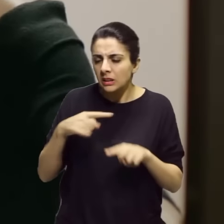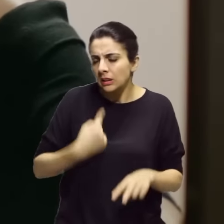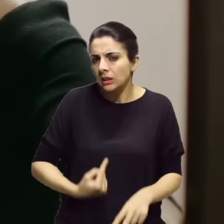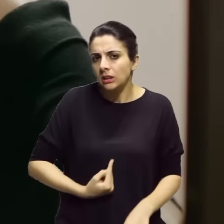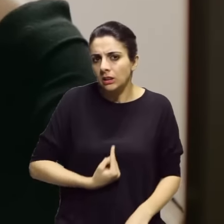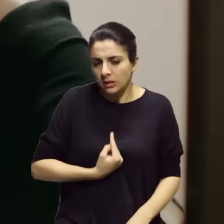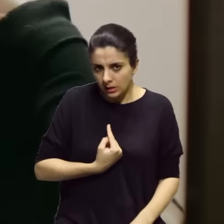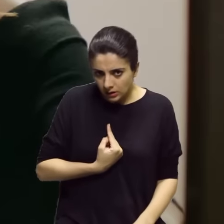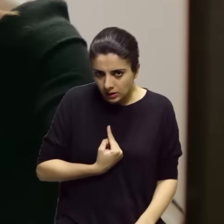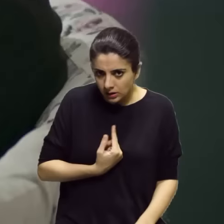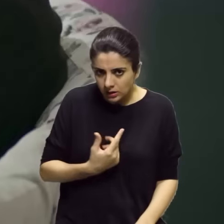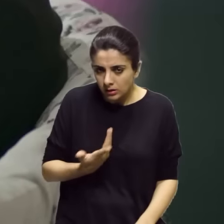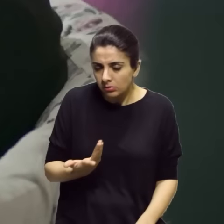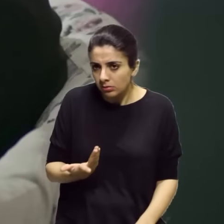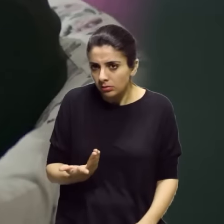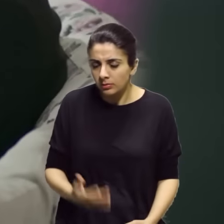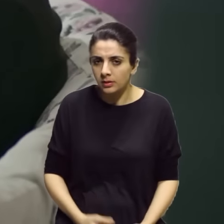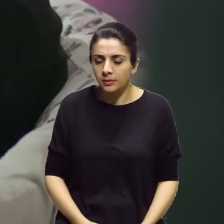hislerim...